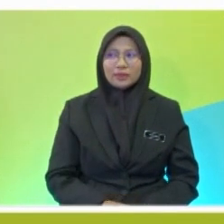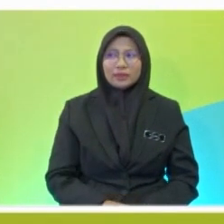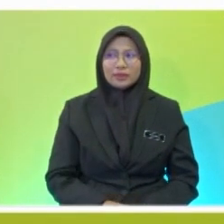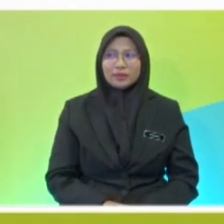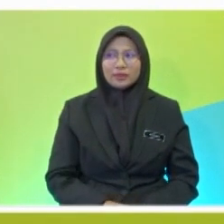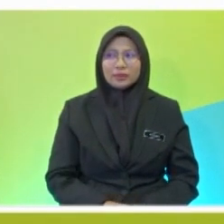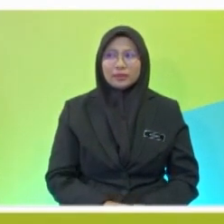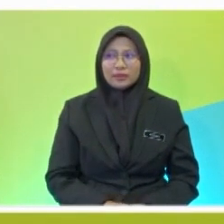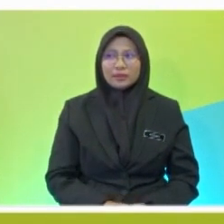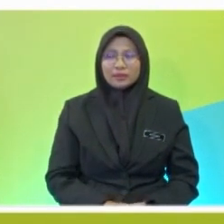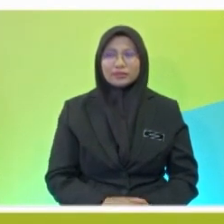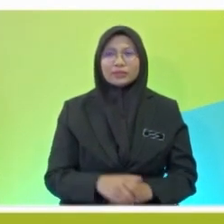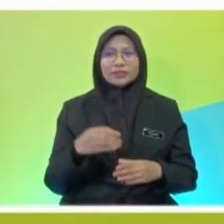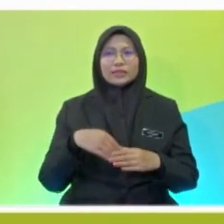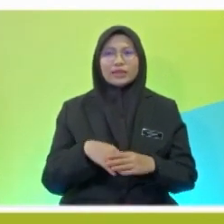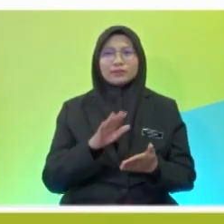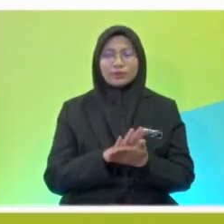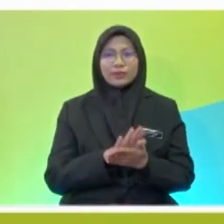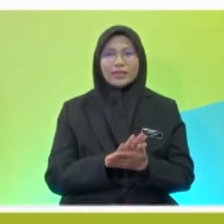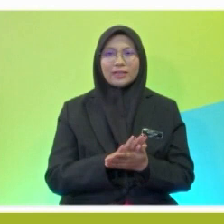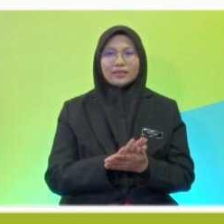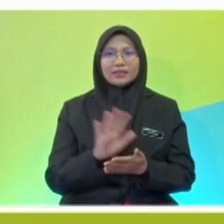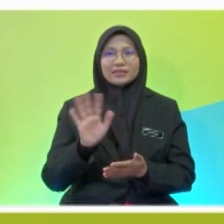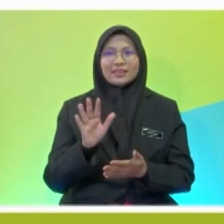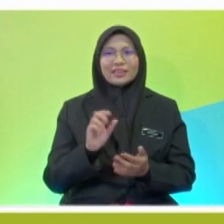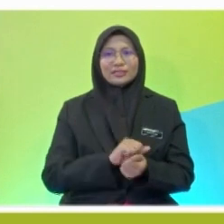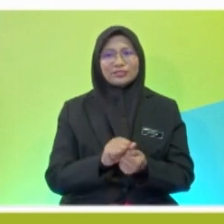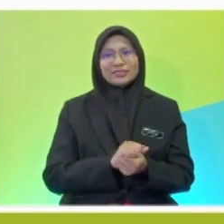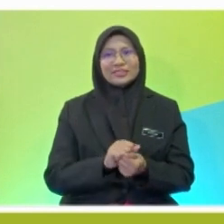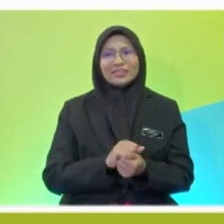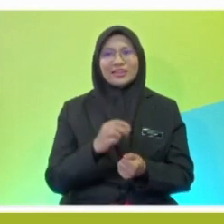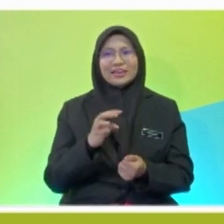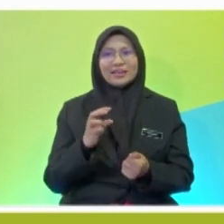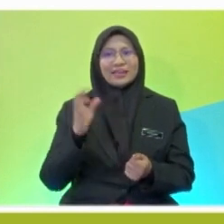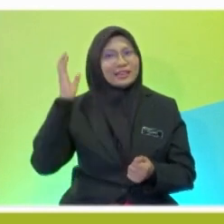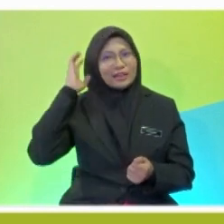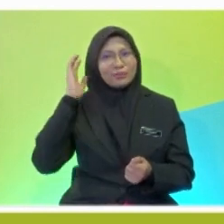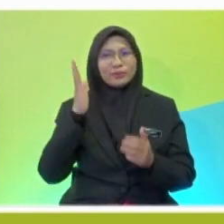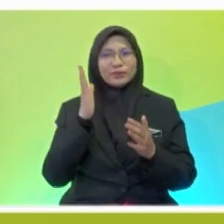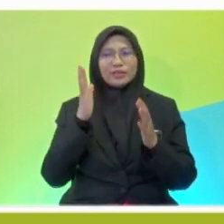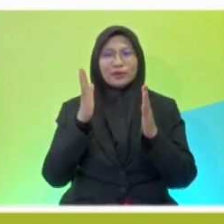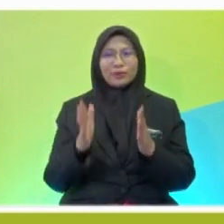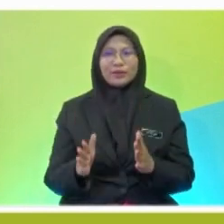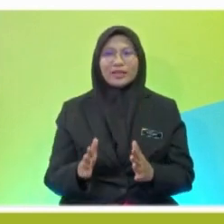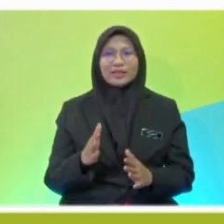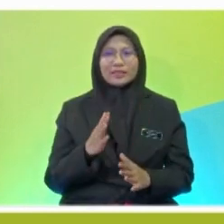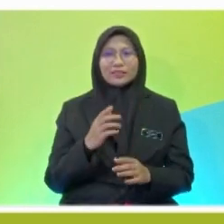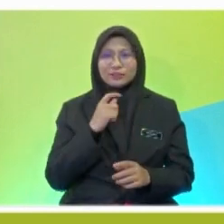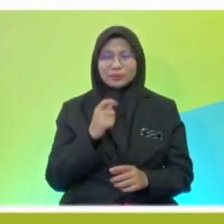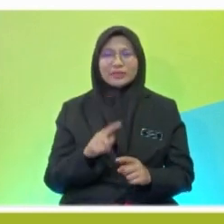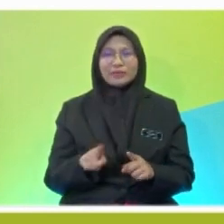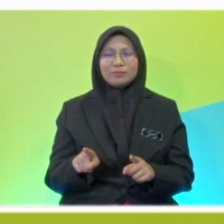sangat menarik ya oke dan soalnya langkah sebelum mencuci rambut telah dilakukan